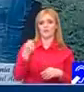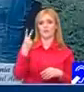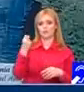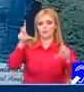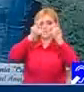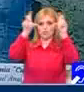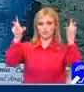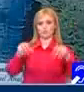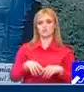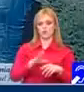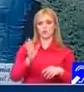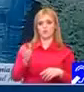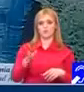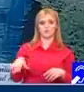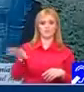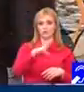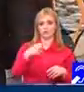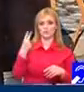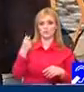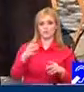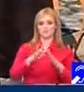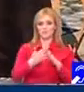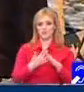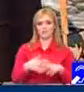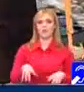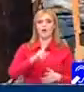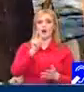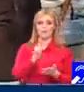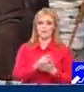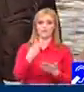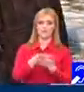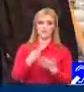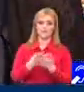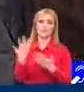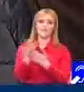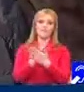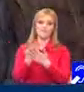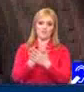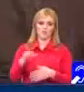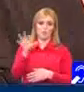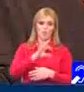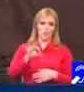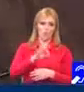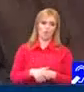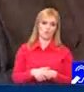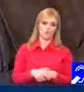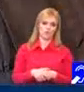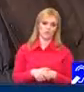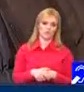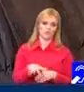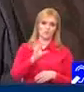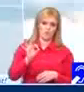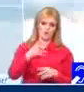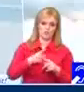12 instituții școlare din 12 localități, va fi prezentat incitantul film documentar A Goat for a Vote, în traducere O capră pentru un